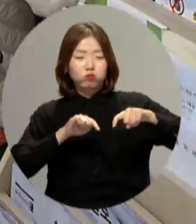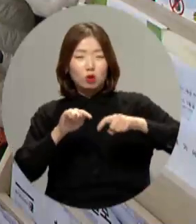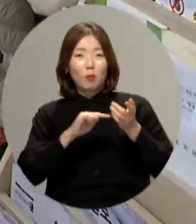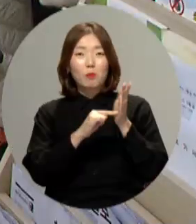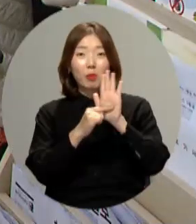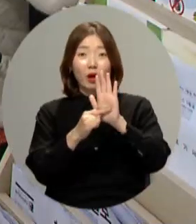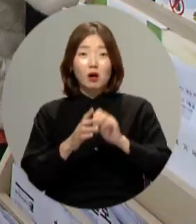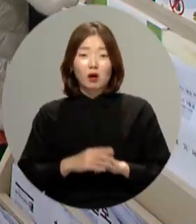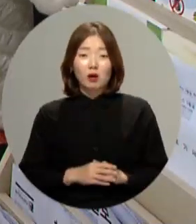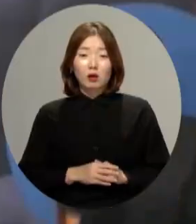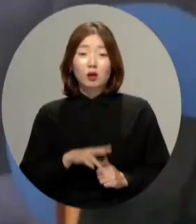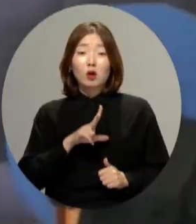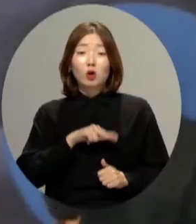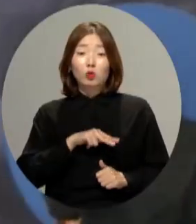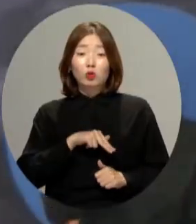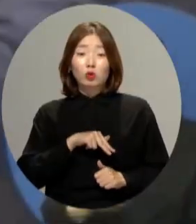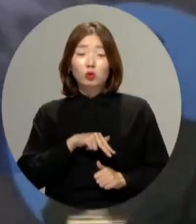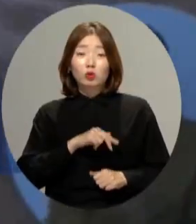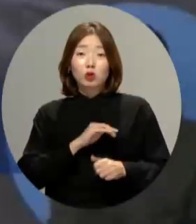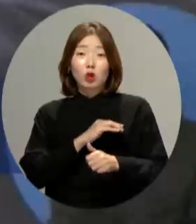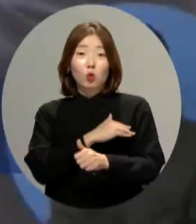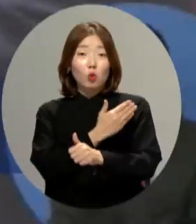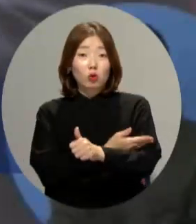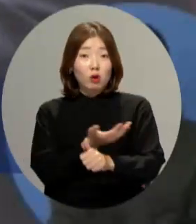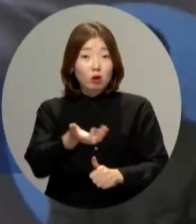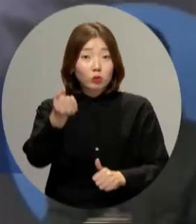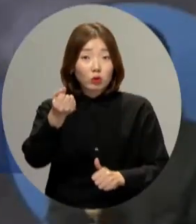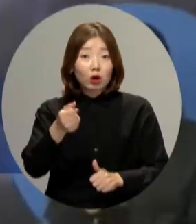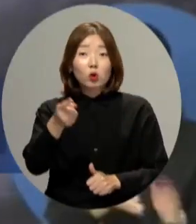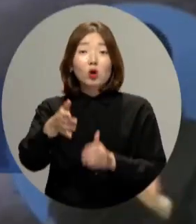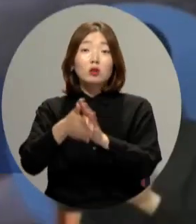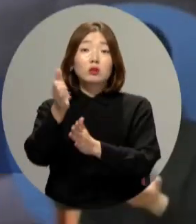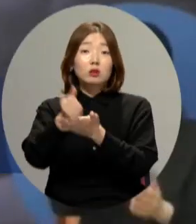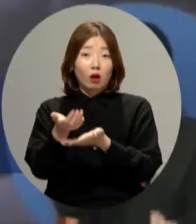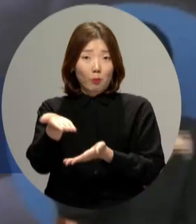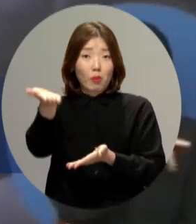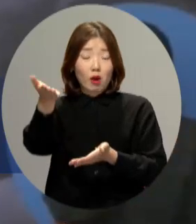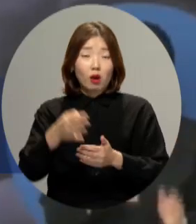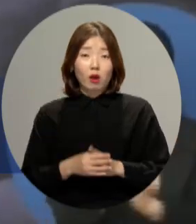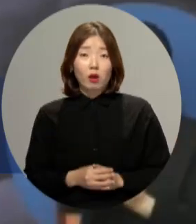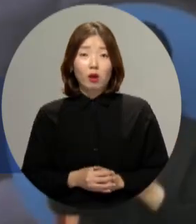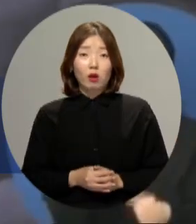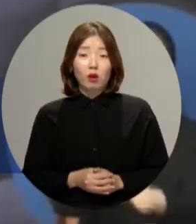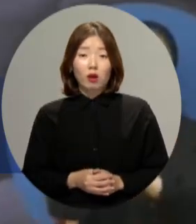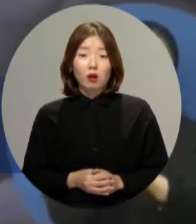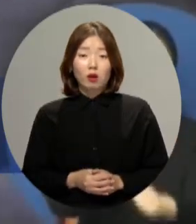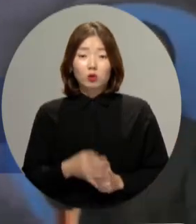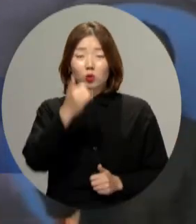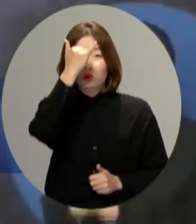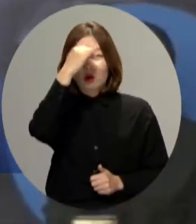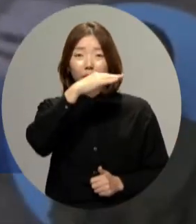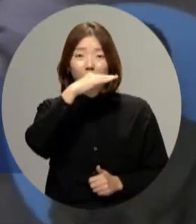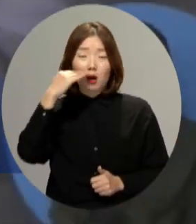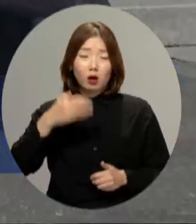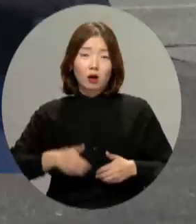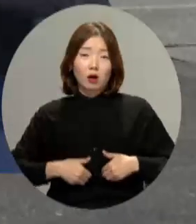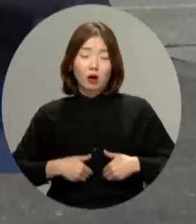했습니다. 의원님이 인사권을 갖고 계시냐고요. 그럼 의원님 시장하세요. 시장님. A를 좀 지켜주시기